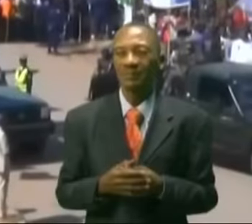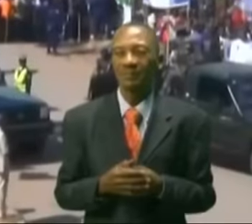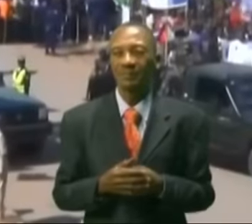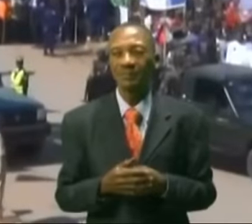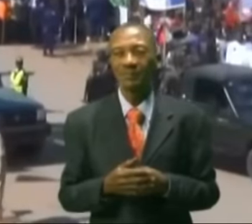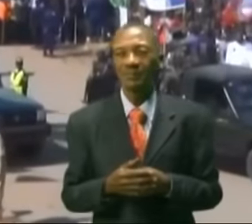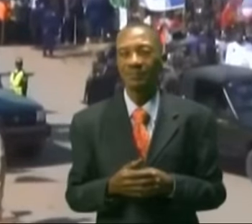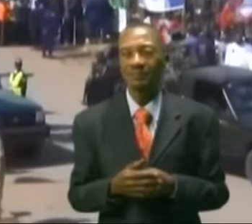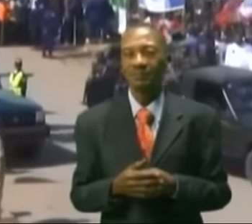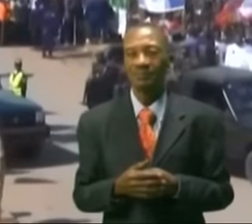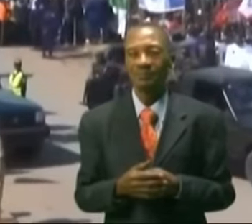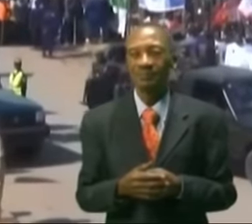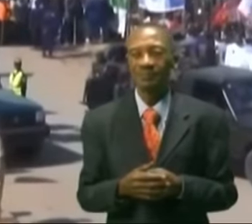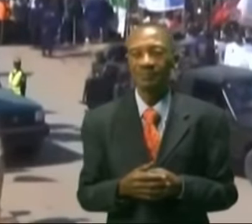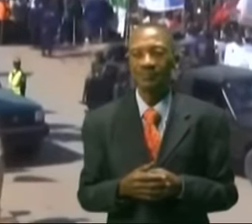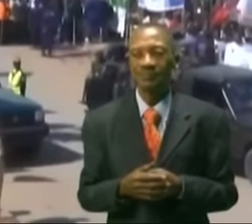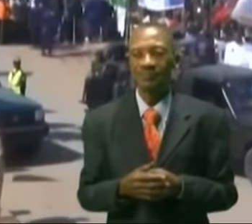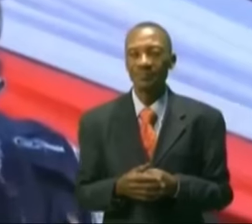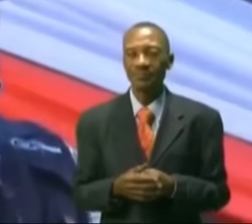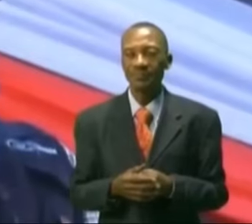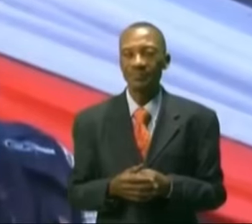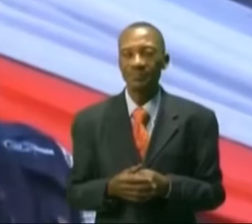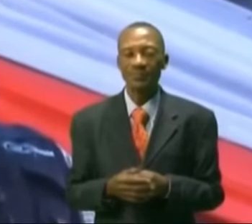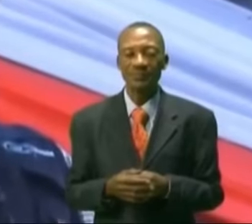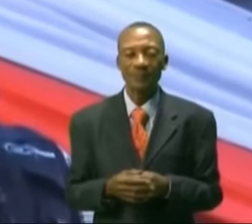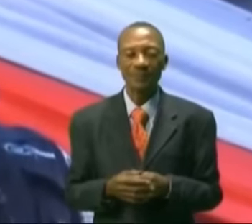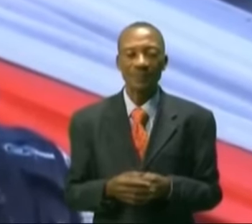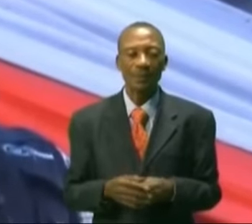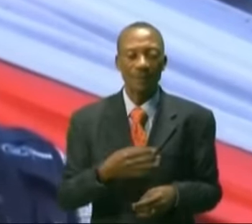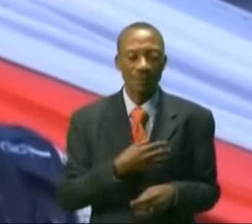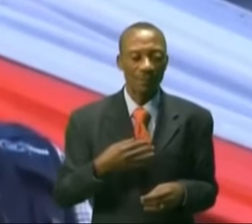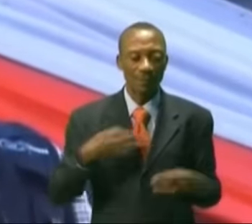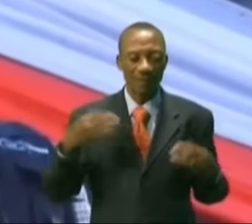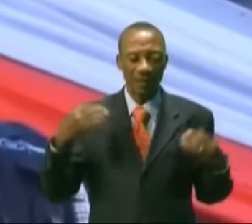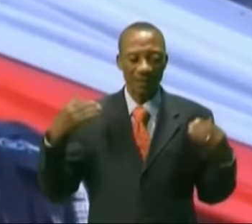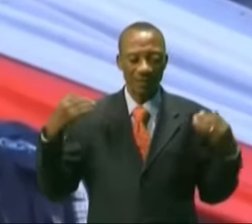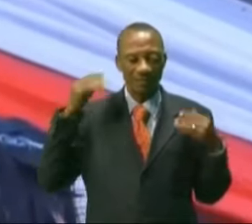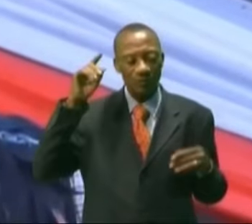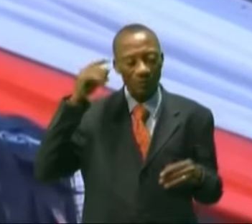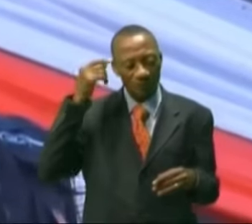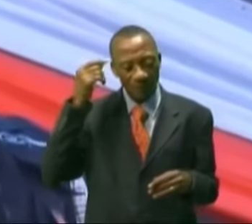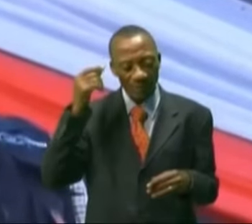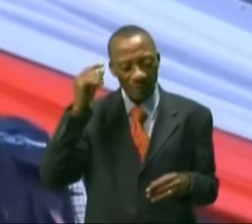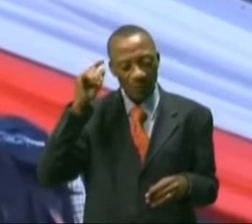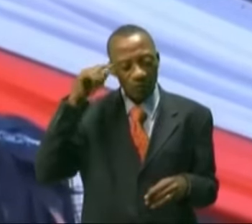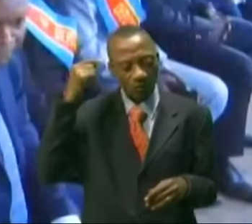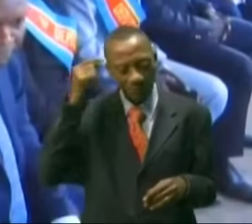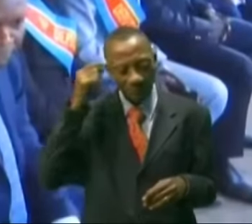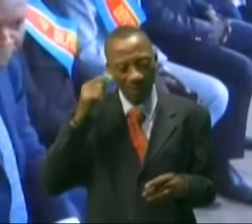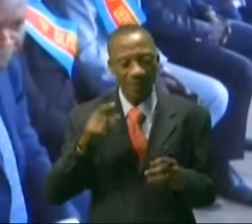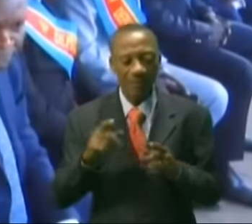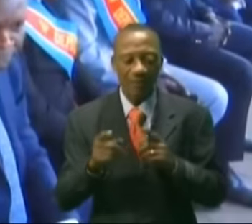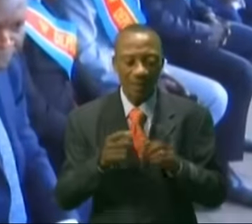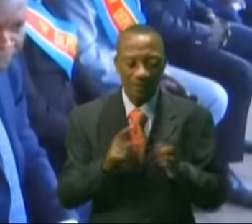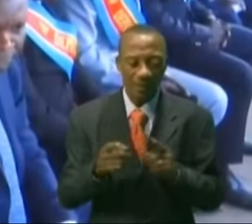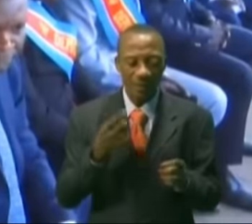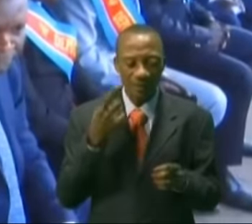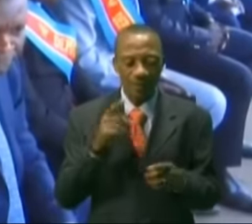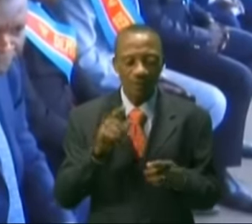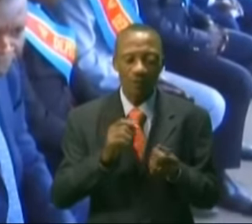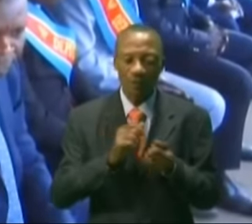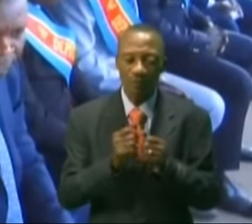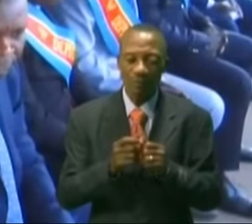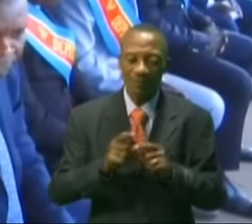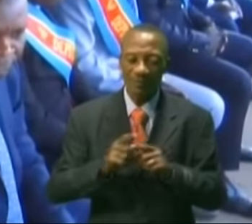Devant la foule, le chef du gouvernement s'est montré solidaire aux difficultés occasionnées par la situation sociale.